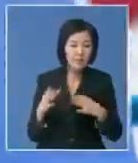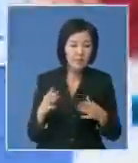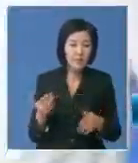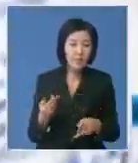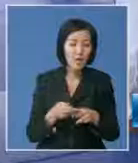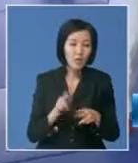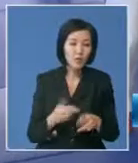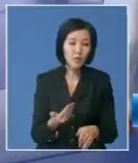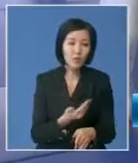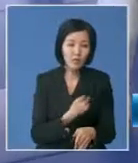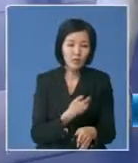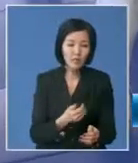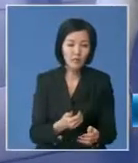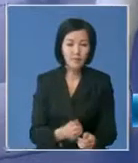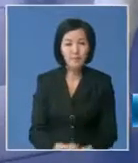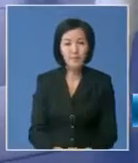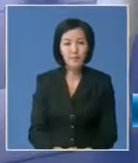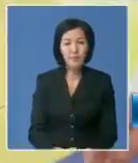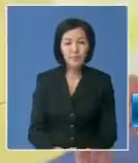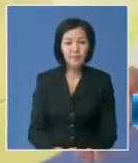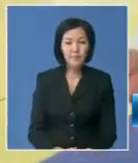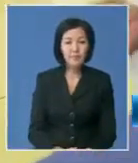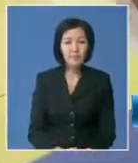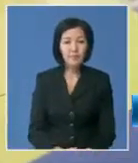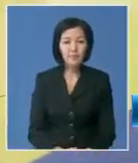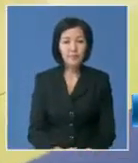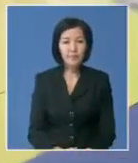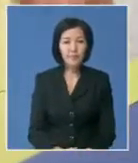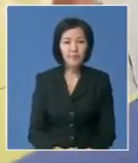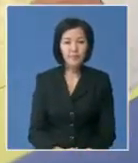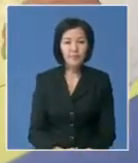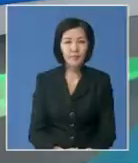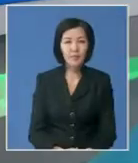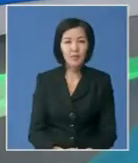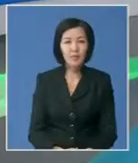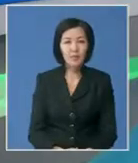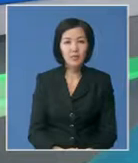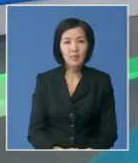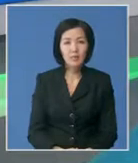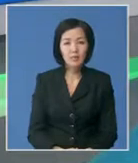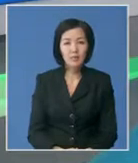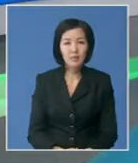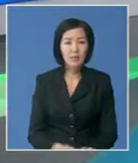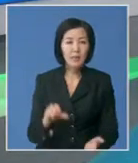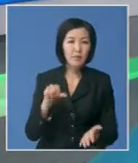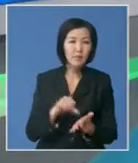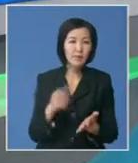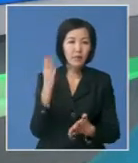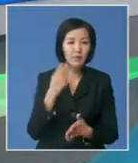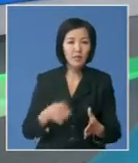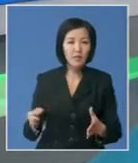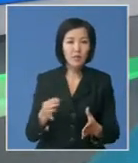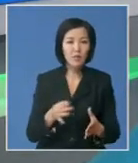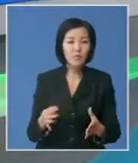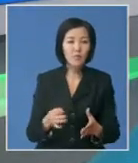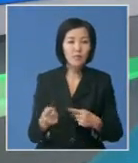каким только пожелают номера нет of и доскалиев телеканал джитсу представители алматинской